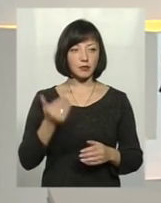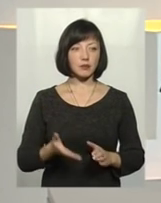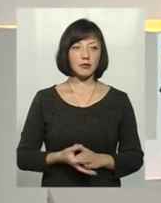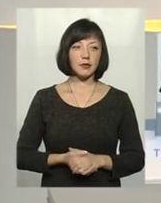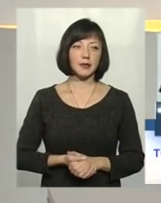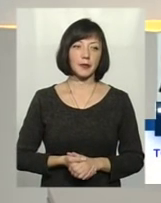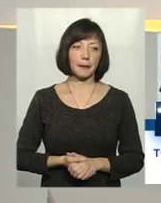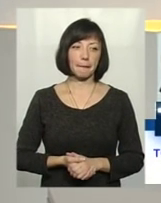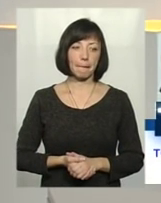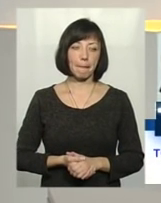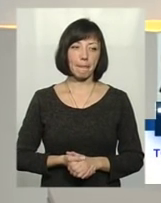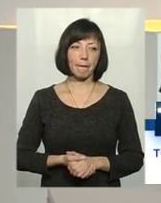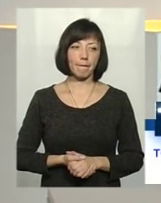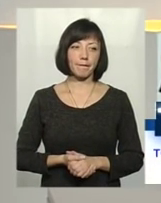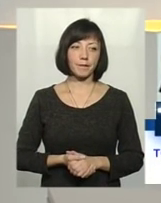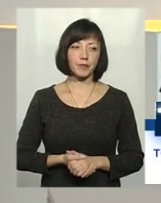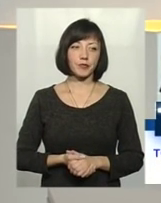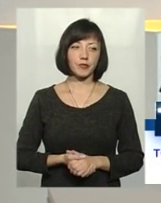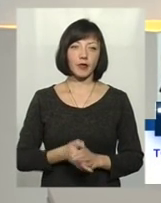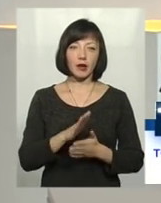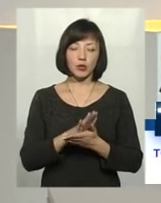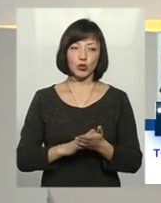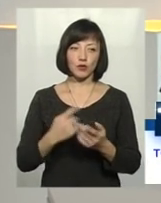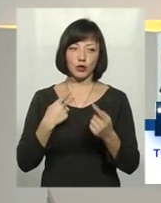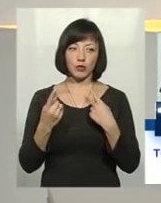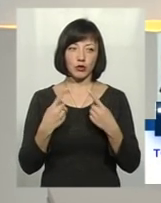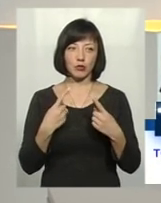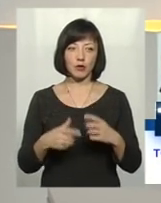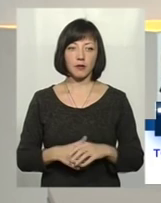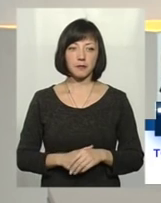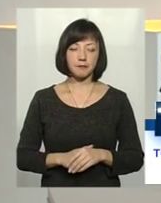619060. Слухаємо дзвінок і далі продовжимо розмову в студії.